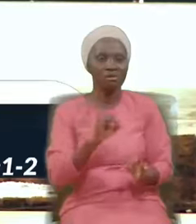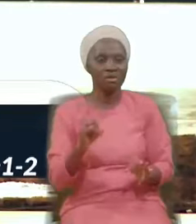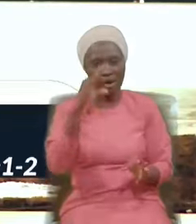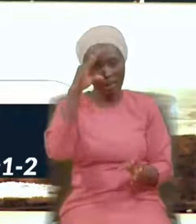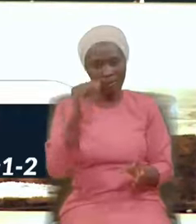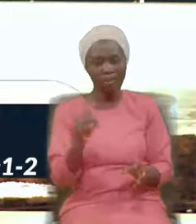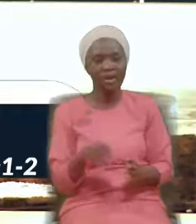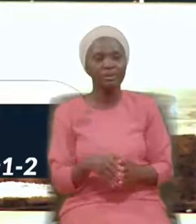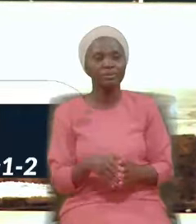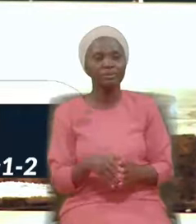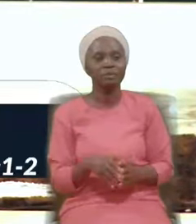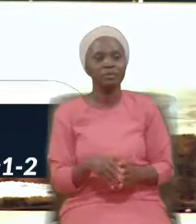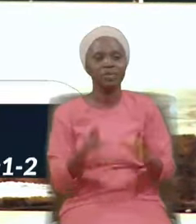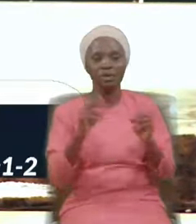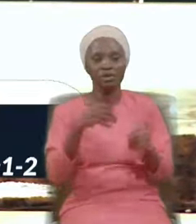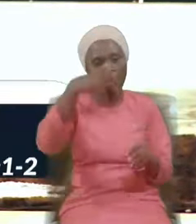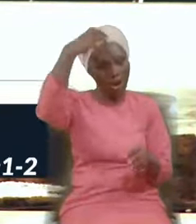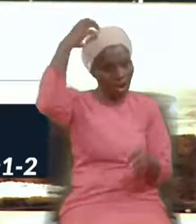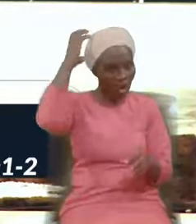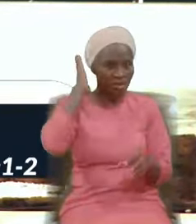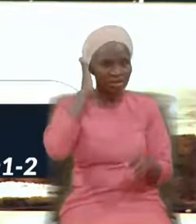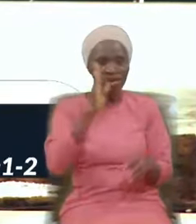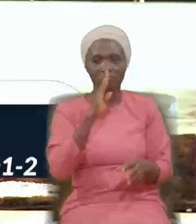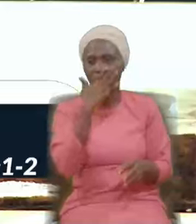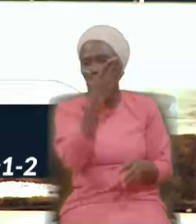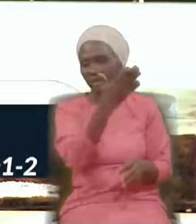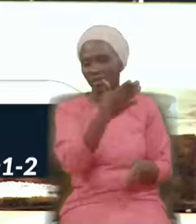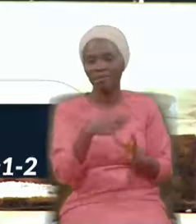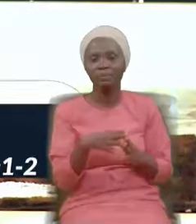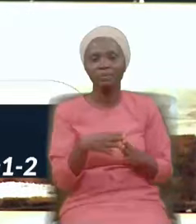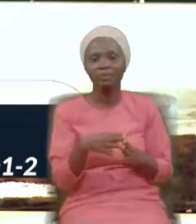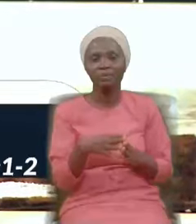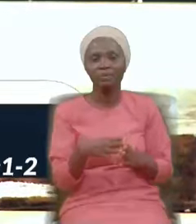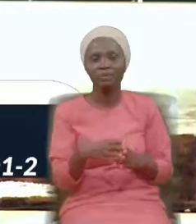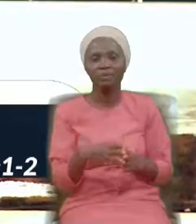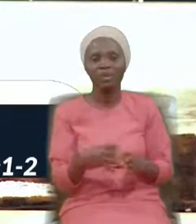insensés ne pourront s'égarer. Sur cette route, point de lion.